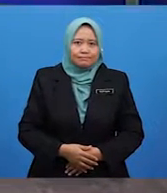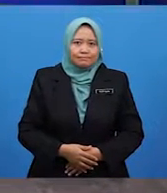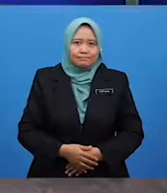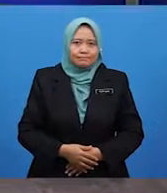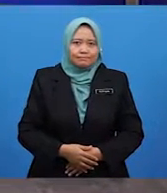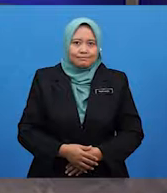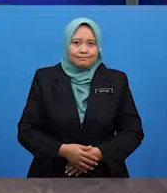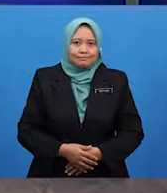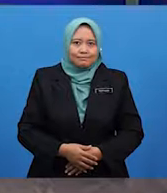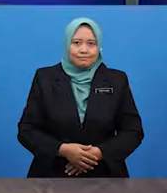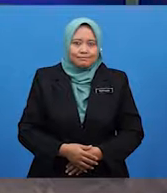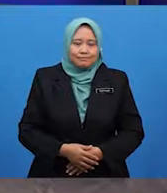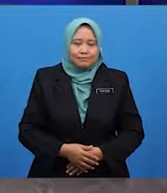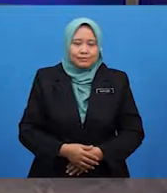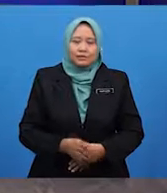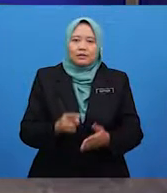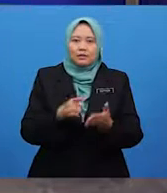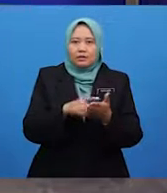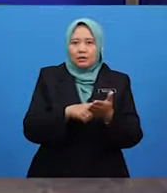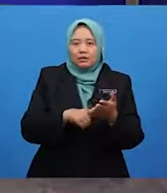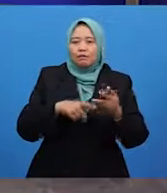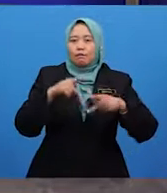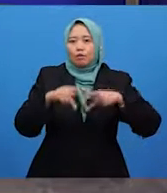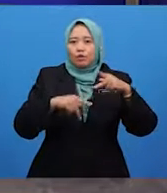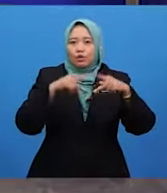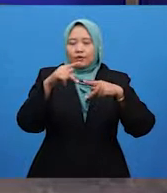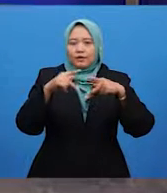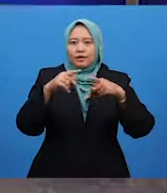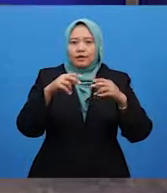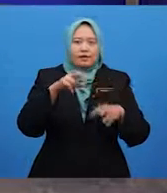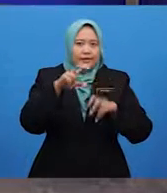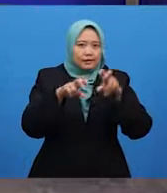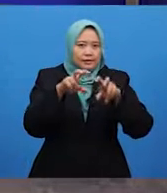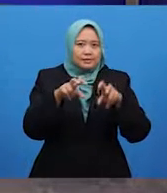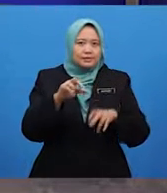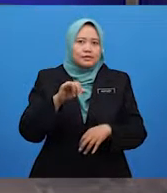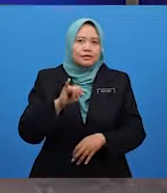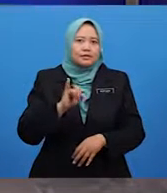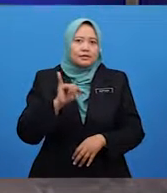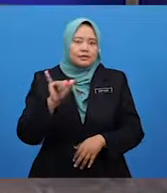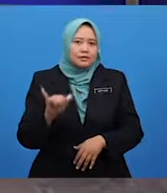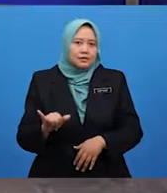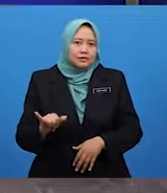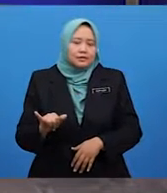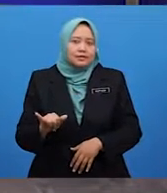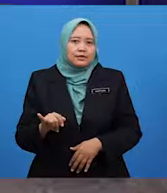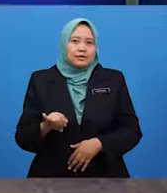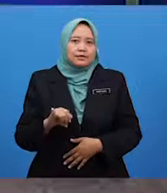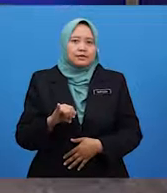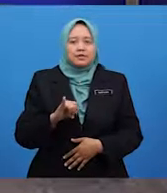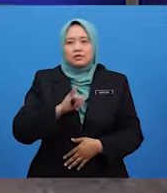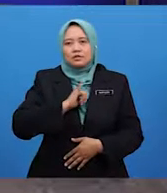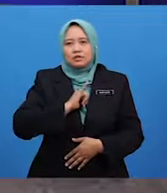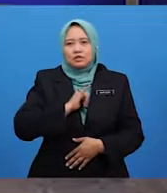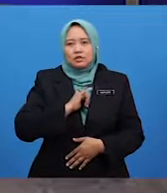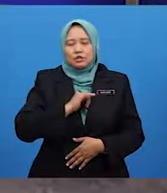Ini dengar ni soalan saya. Apakah proses kajian yang paling saya suka buat semasa zaman sekolah dulu?